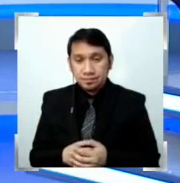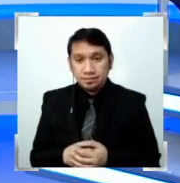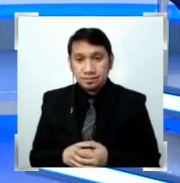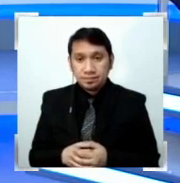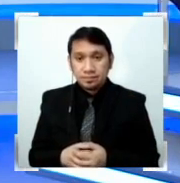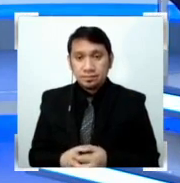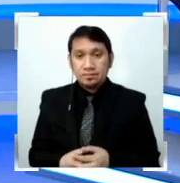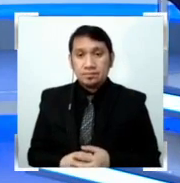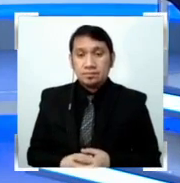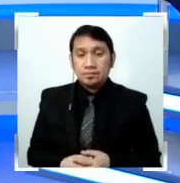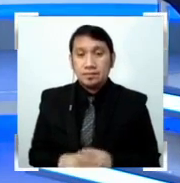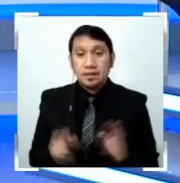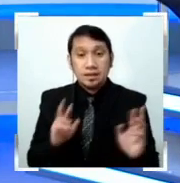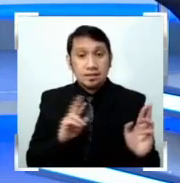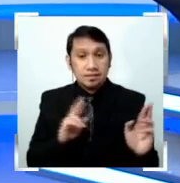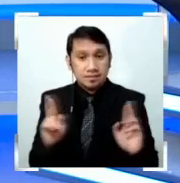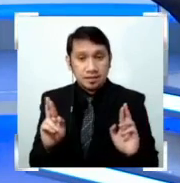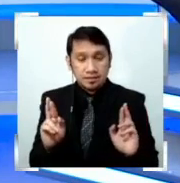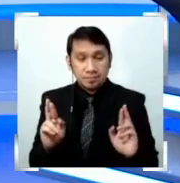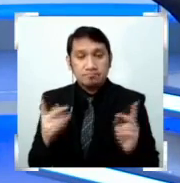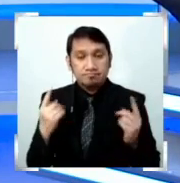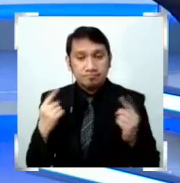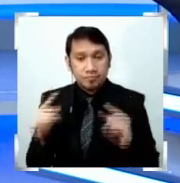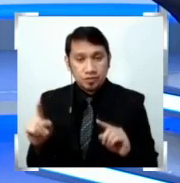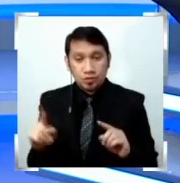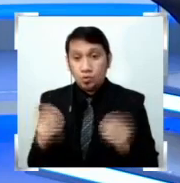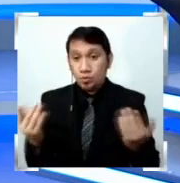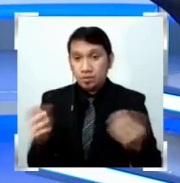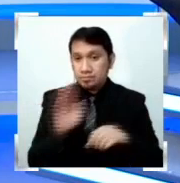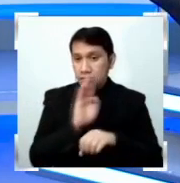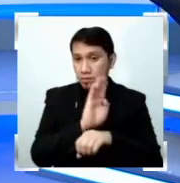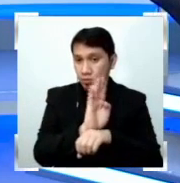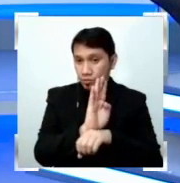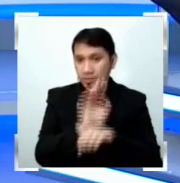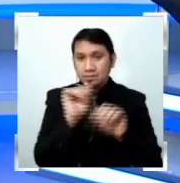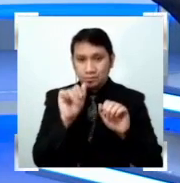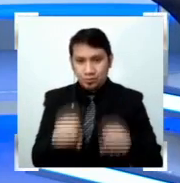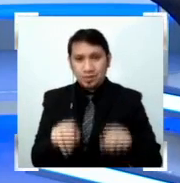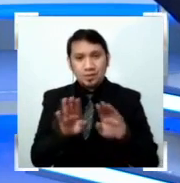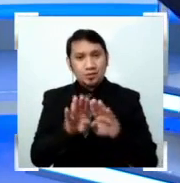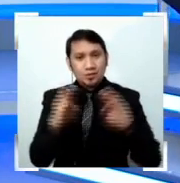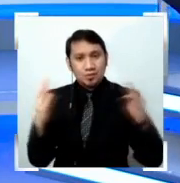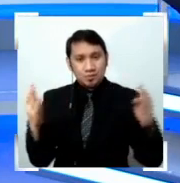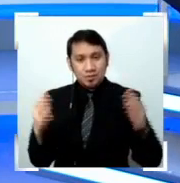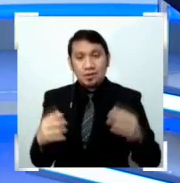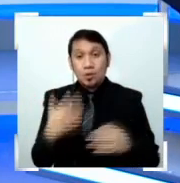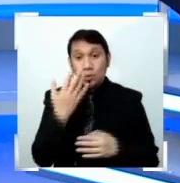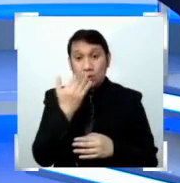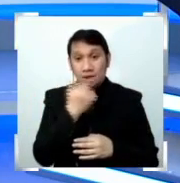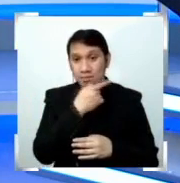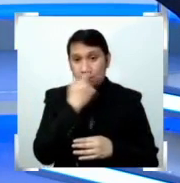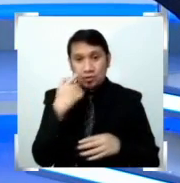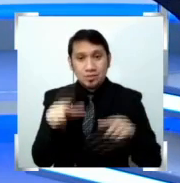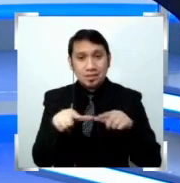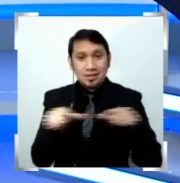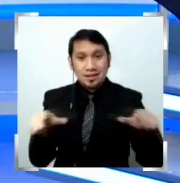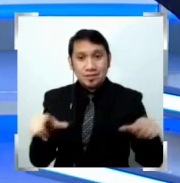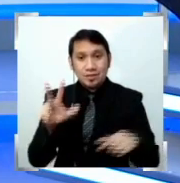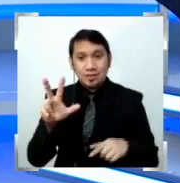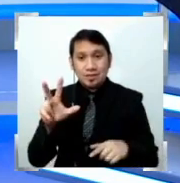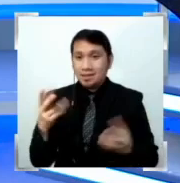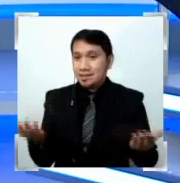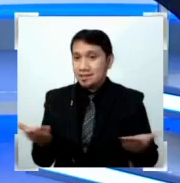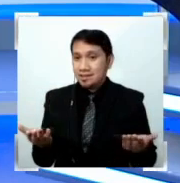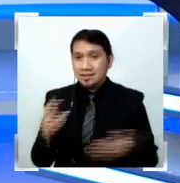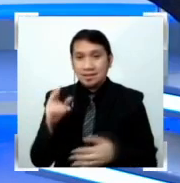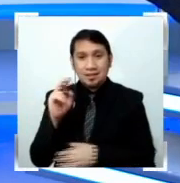Ready, set, go na ang mga sinehan dahil pwede na sila magbuka sa ilalim ng Alert Level 3 sa NCR. Wala na rin